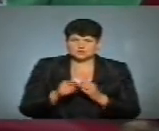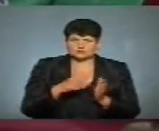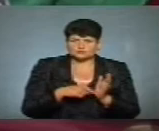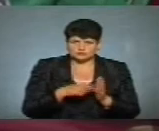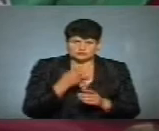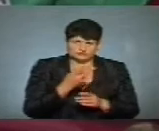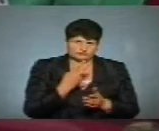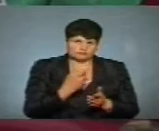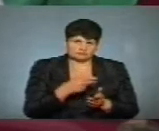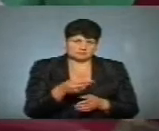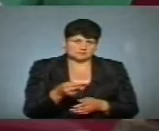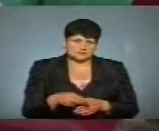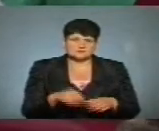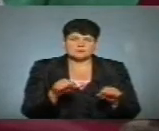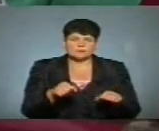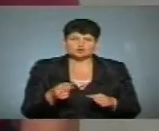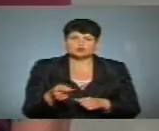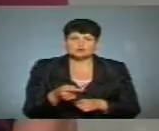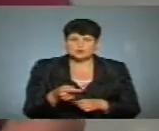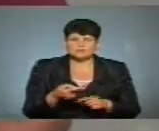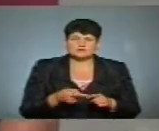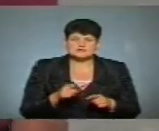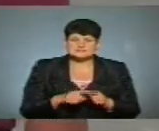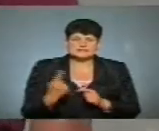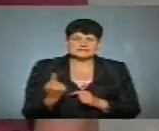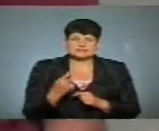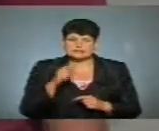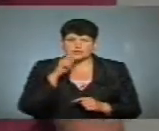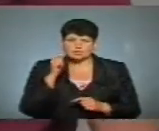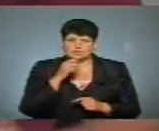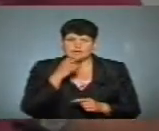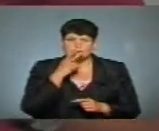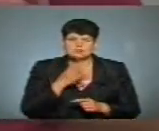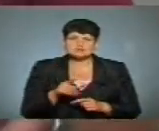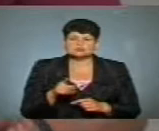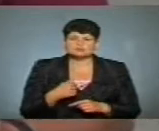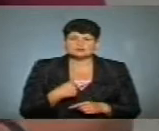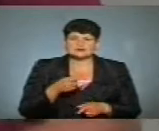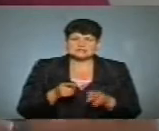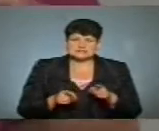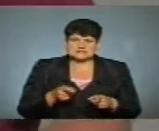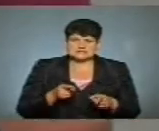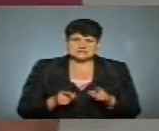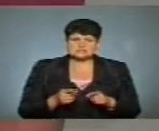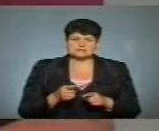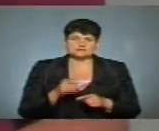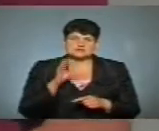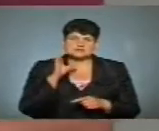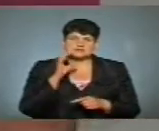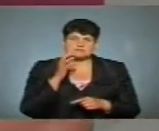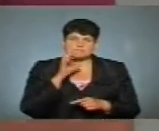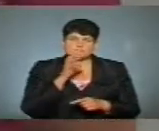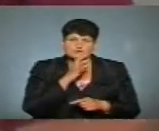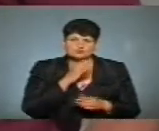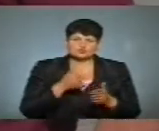підпис «Мото Тернопіль». Це єдина Україна, показати, що ми дійсно від півночі до півдня,